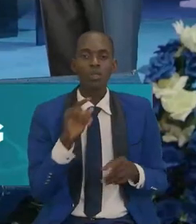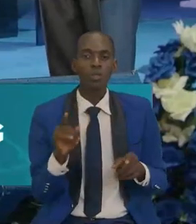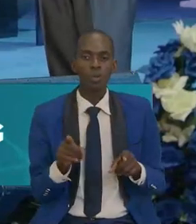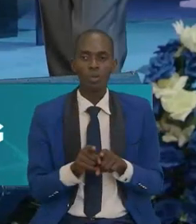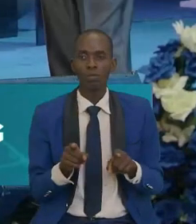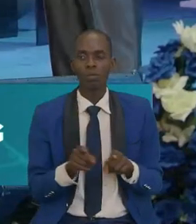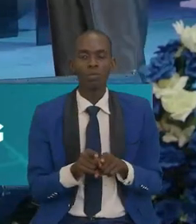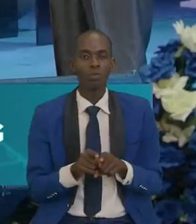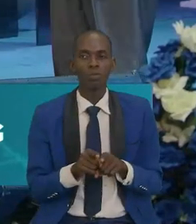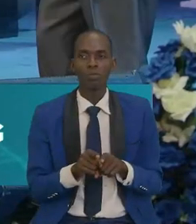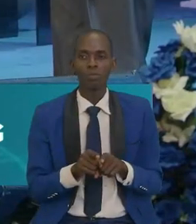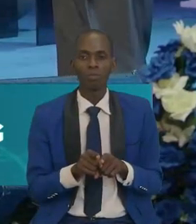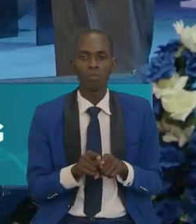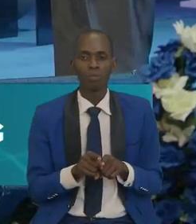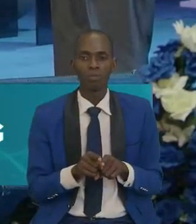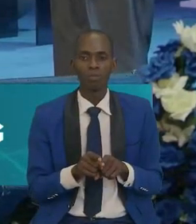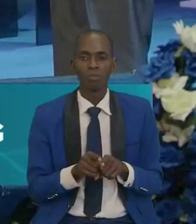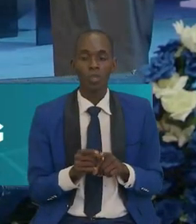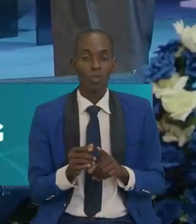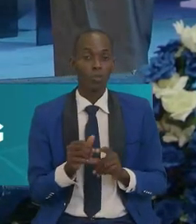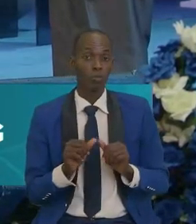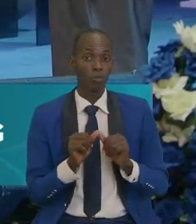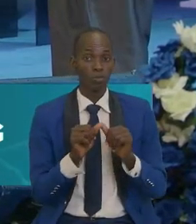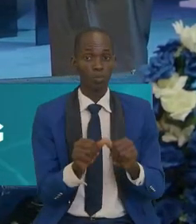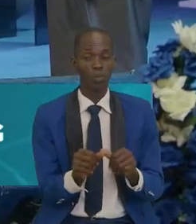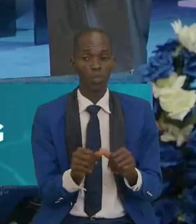Celui-là qui est totalement enflé.